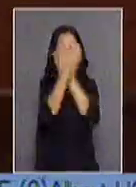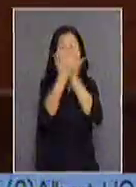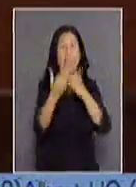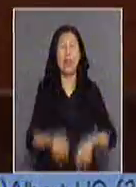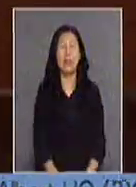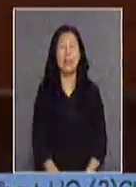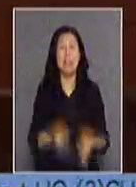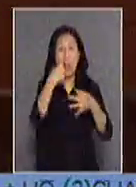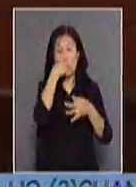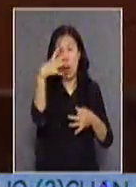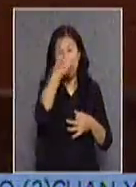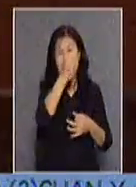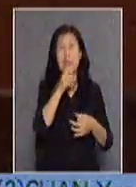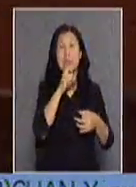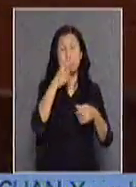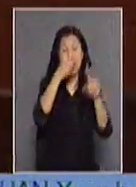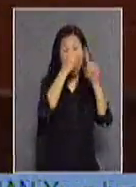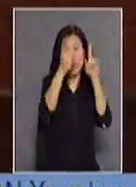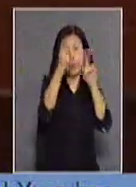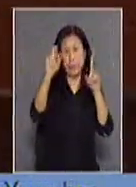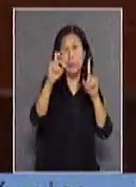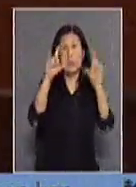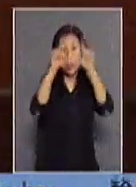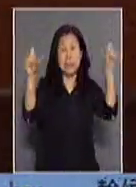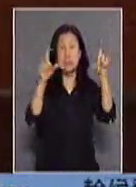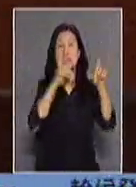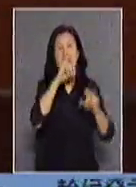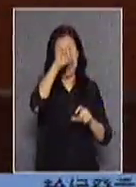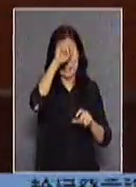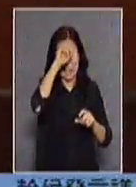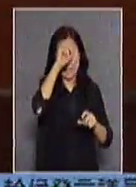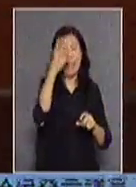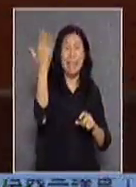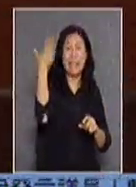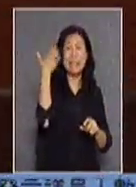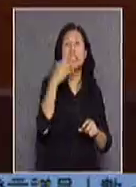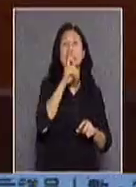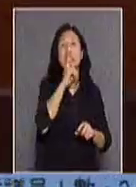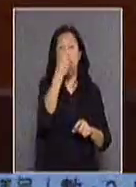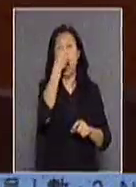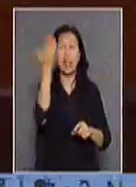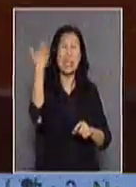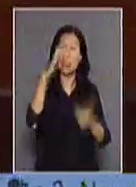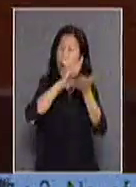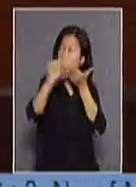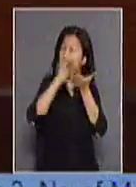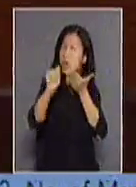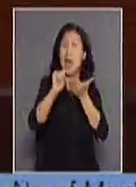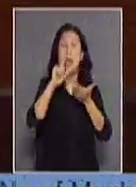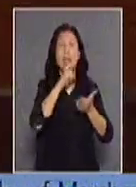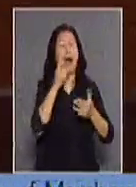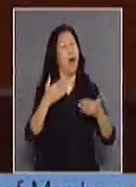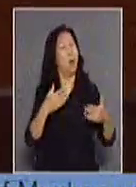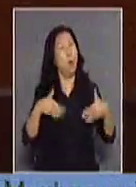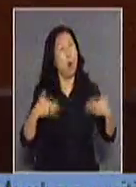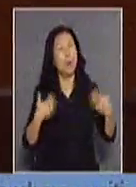梁振英的施政報告第179段就是懷緬香港過去有幾咁光輝歲月，我引述，